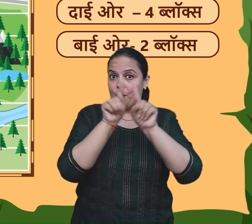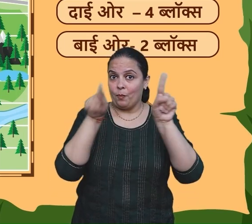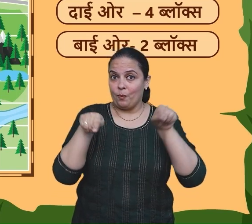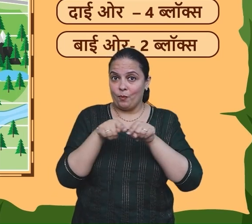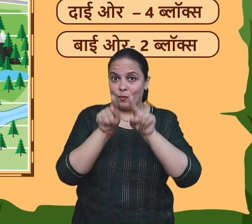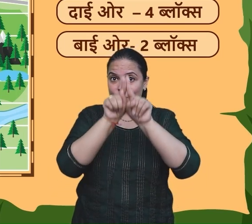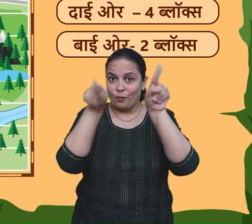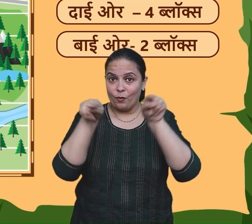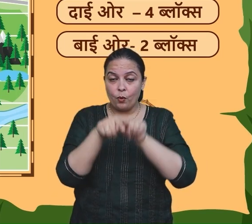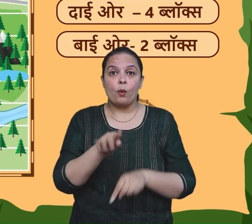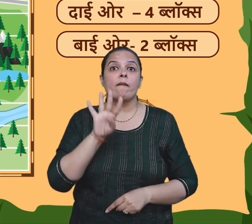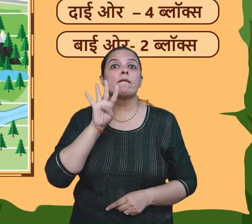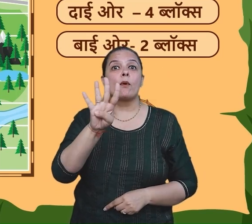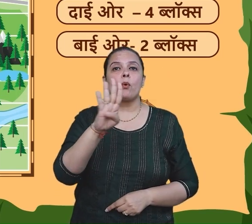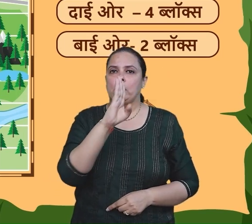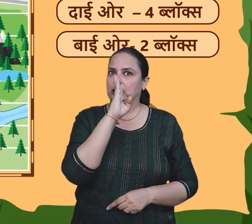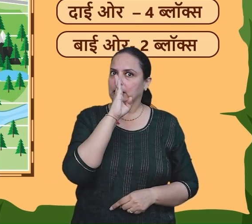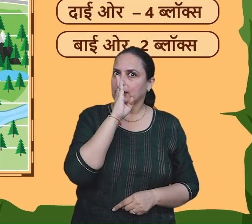सीधा।